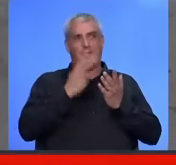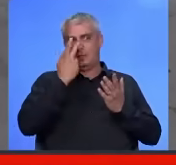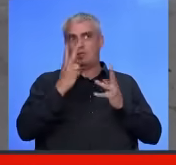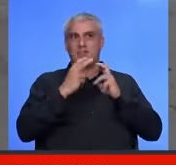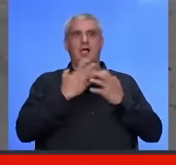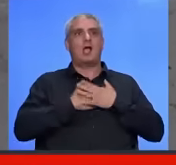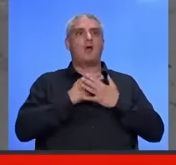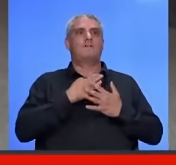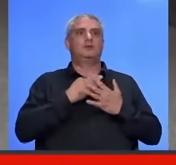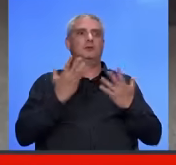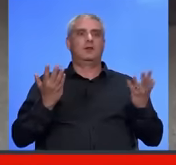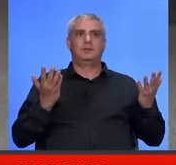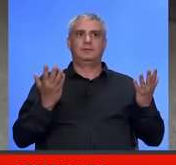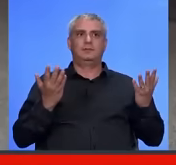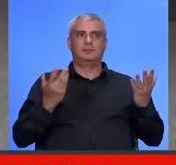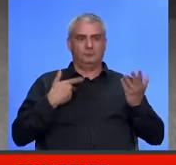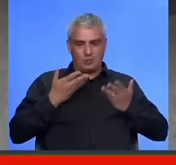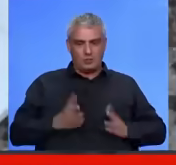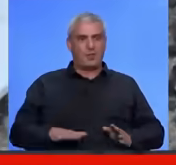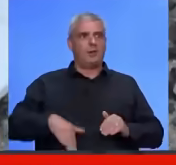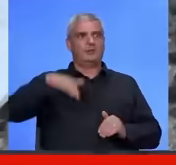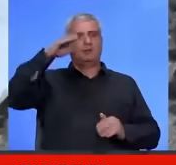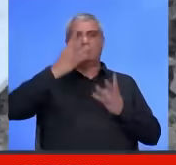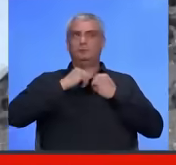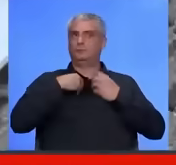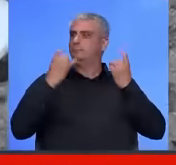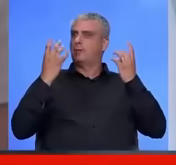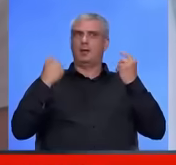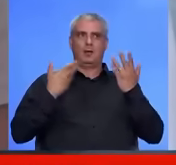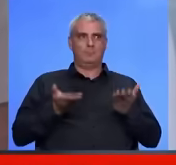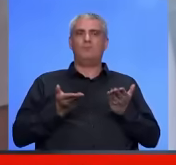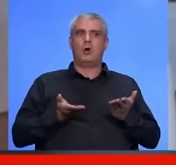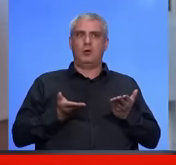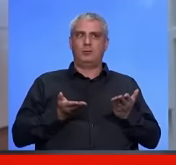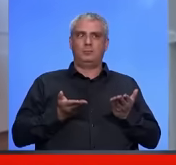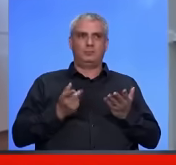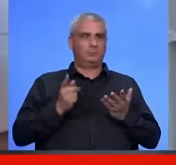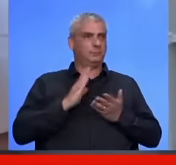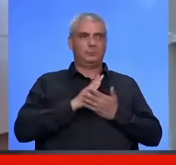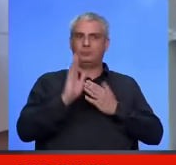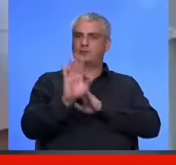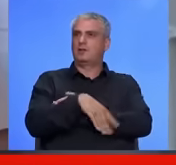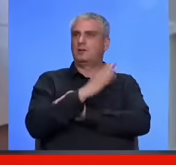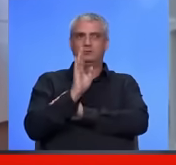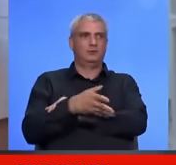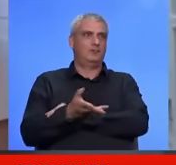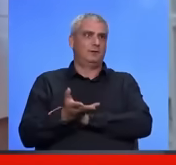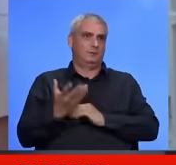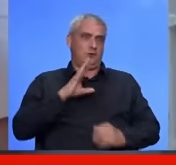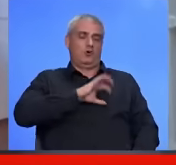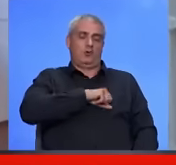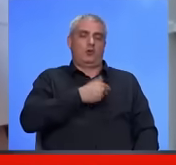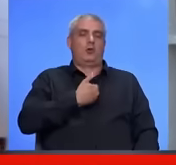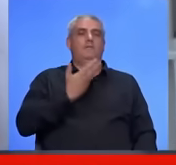העיר האהובה שלי, שנולדתי פה וגידלתי משפחה לתפארת פה, שהיא פה פשוט עזובה, כואב